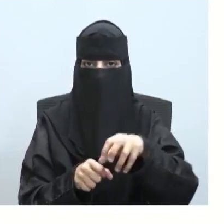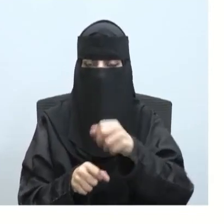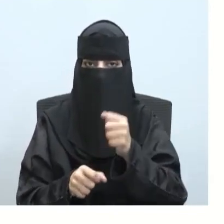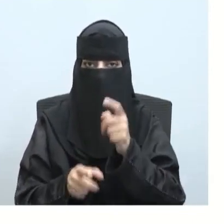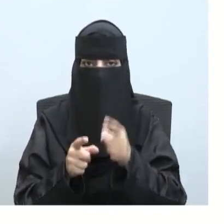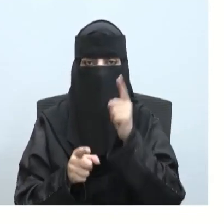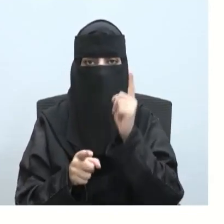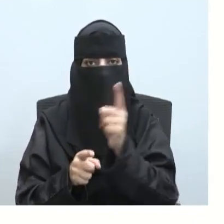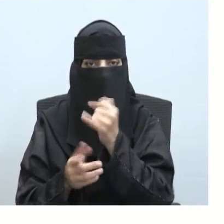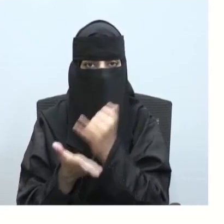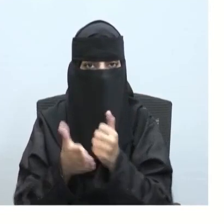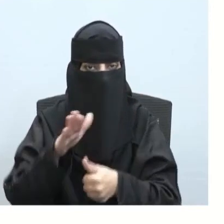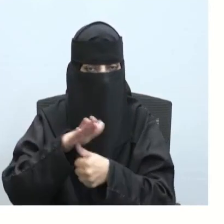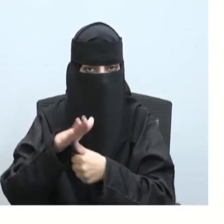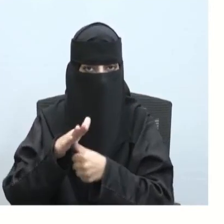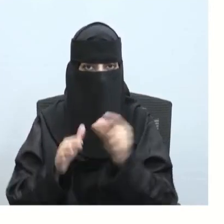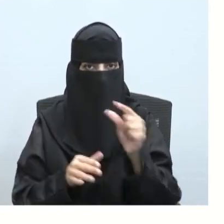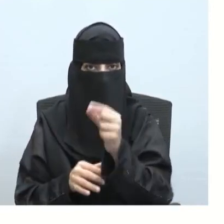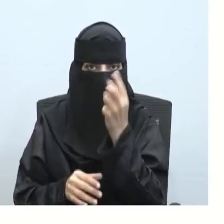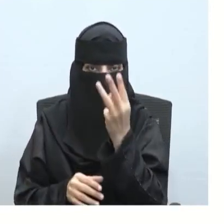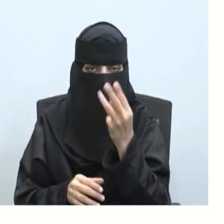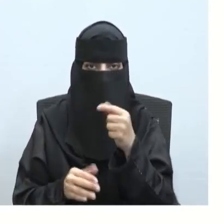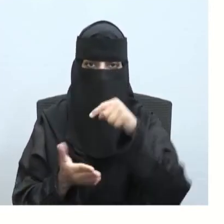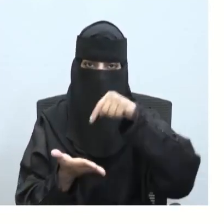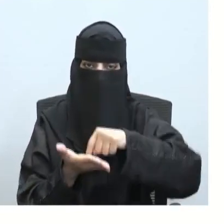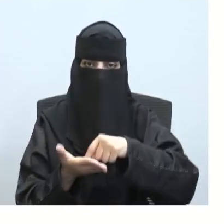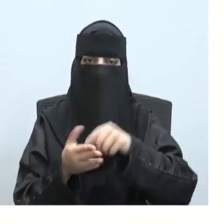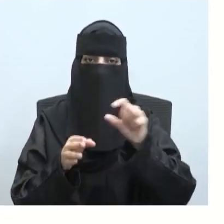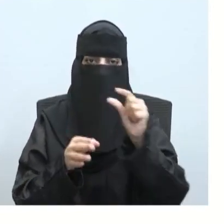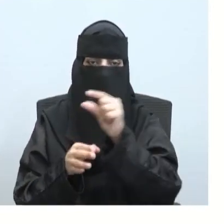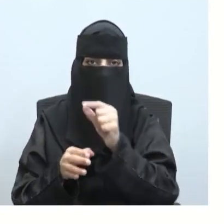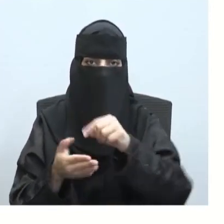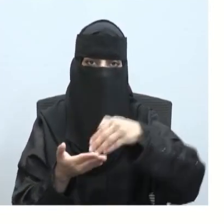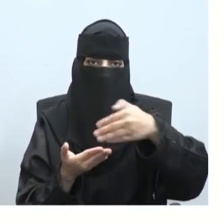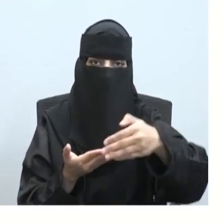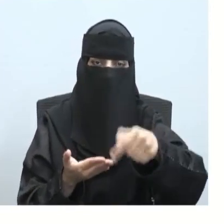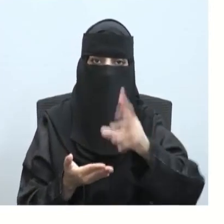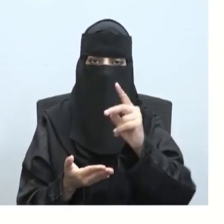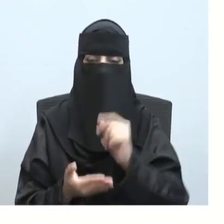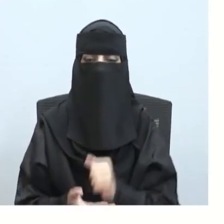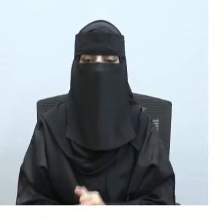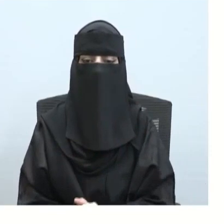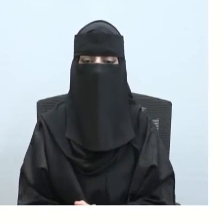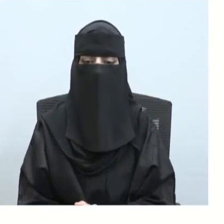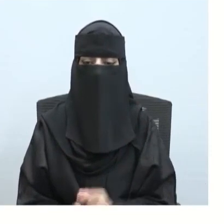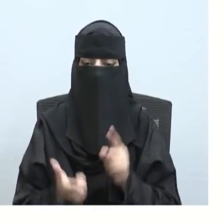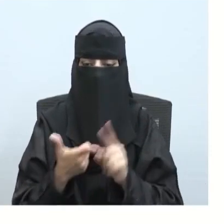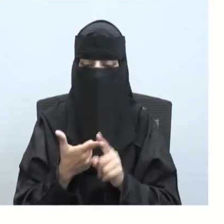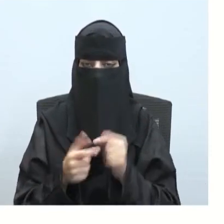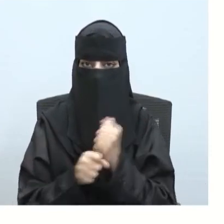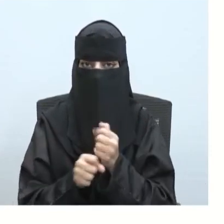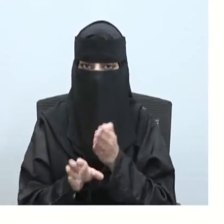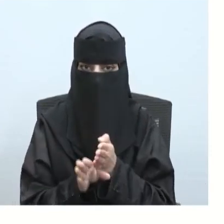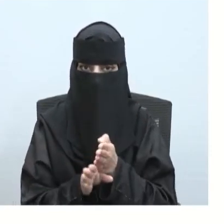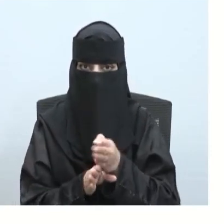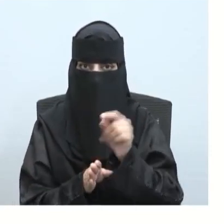المتحكم الرئيسة مع 3 عقد وسطى و3 عقد طرفية لكل عقدة وسطى. ثانياً، سوف تمر